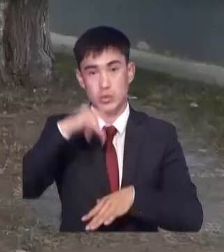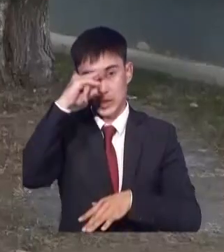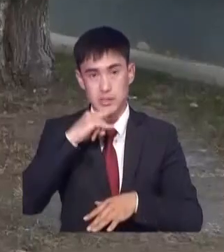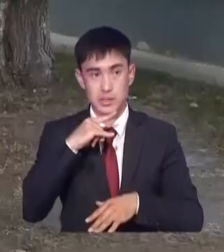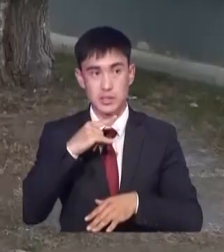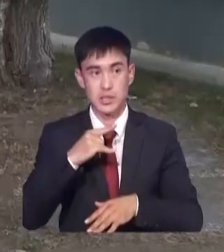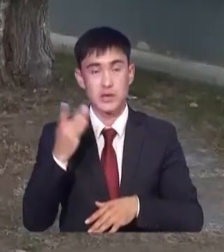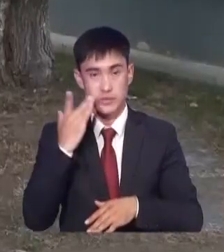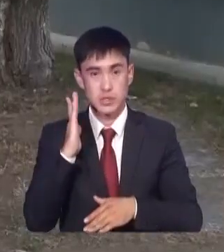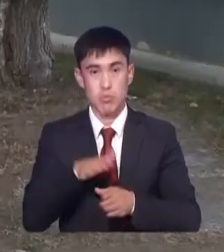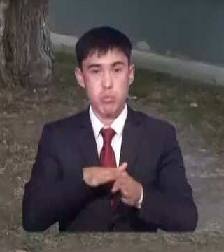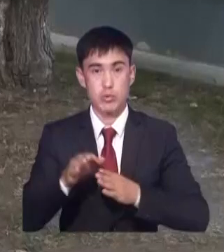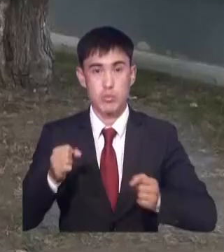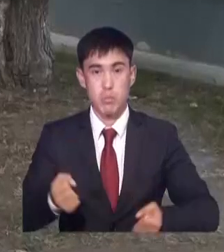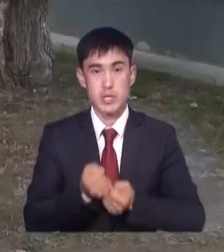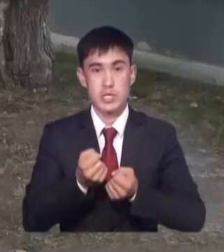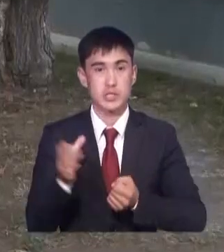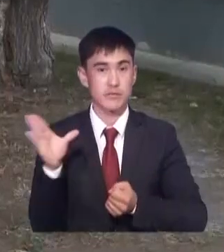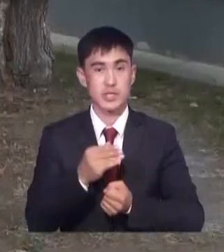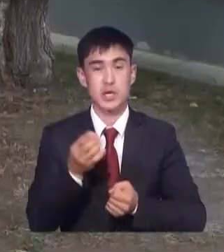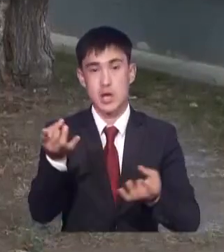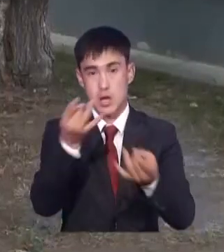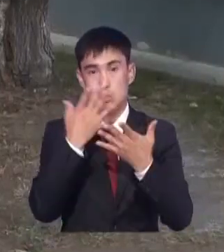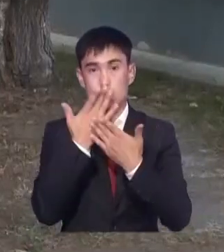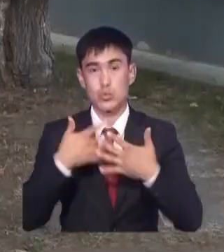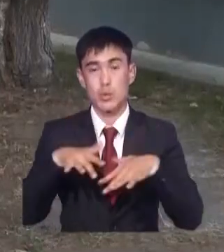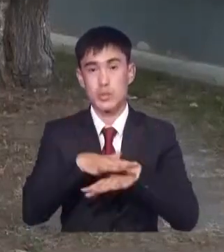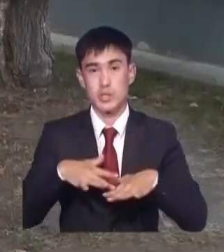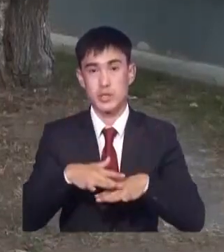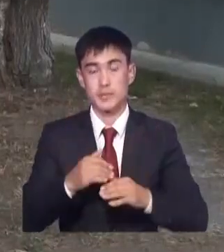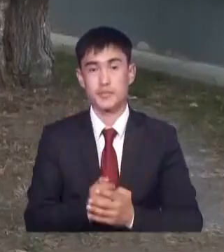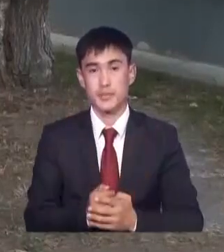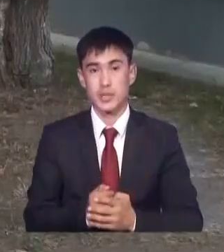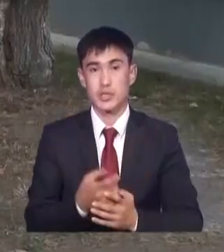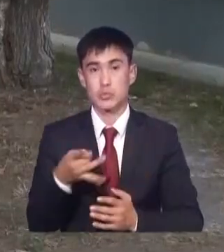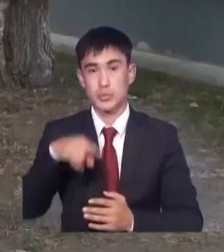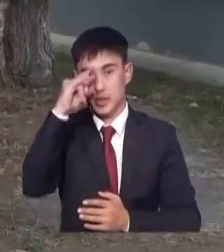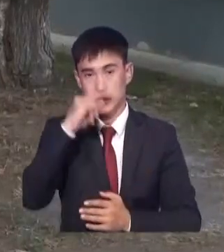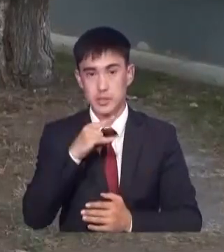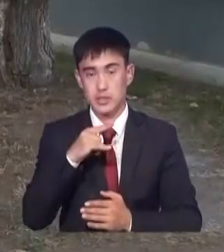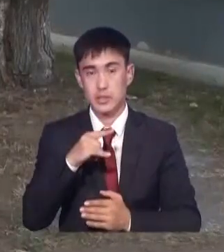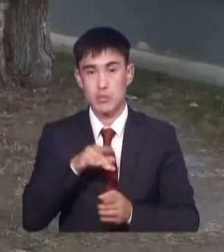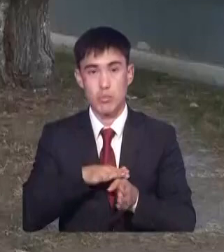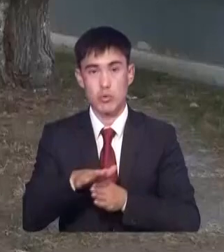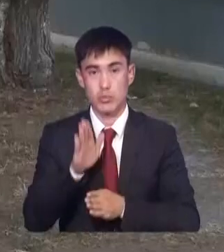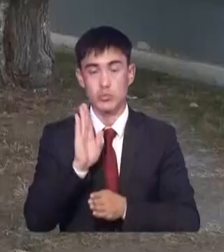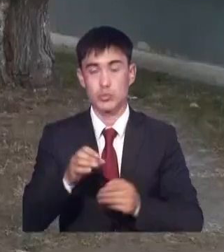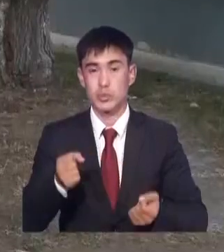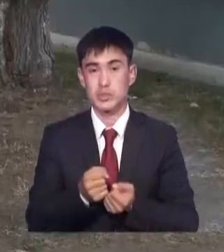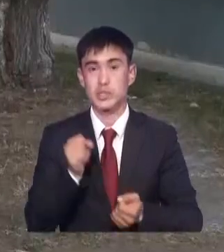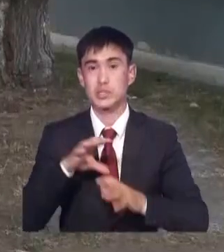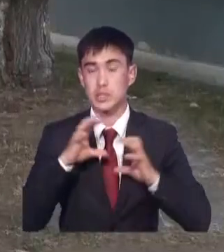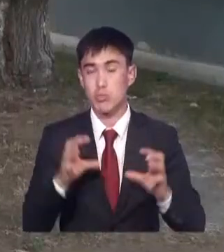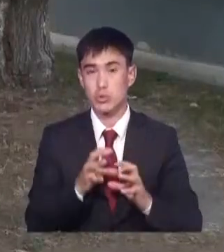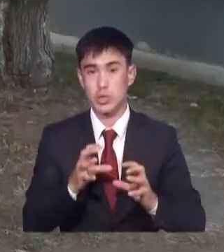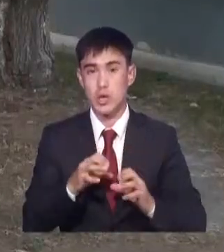Казахстана всегда в полном объеме поддерживает все этнокультурные объединения, которые существуют на территории Республики Казахстан. В полном объеме. Это наша работа. Мы